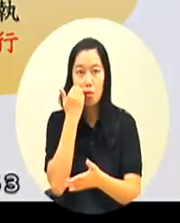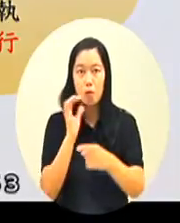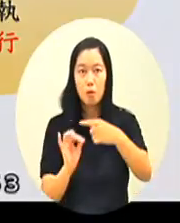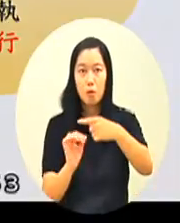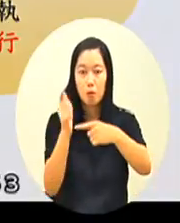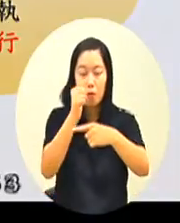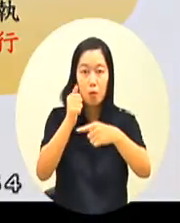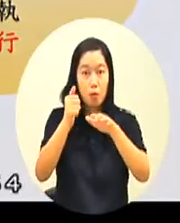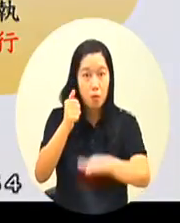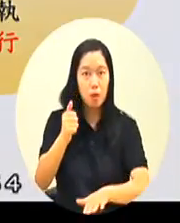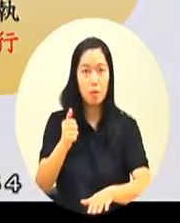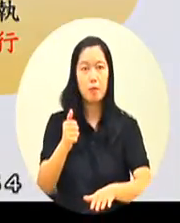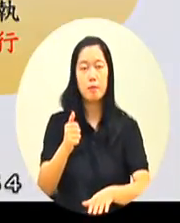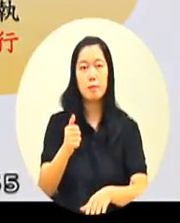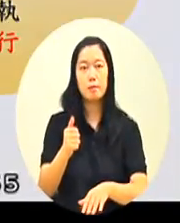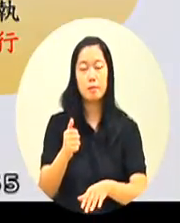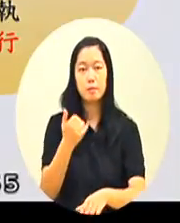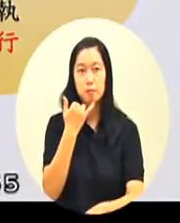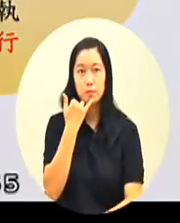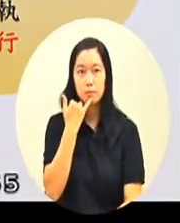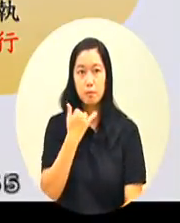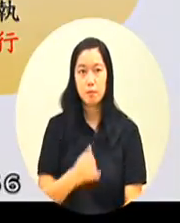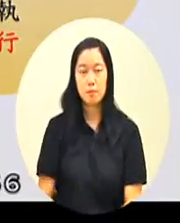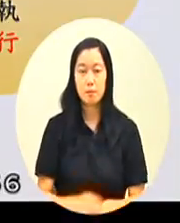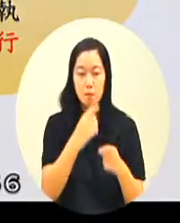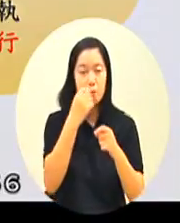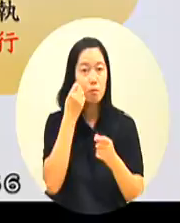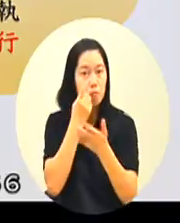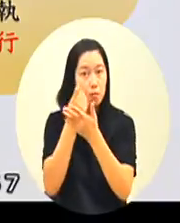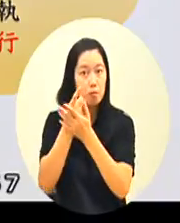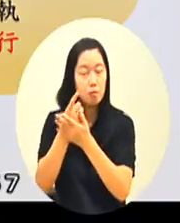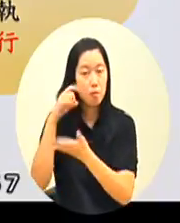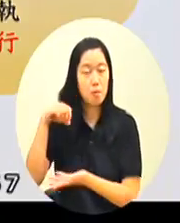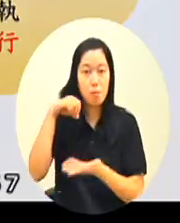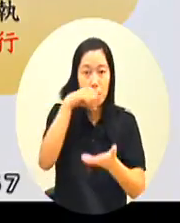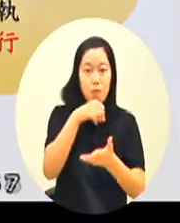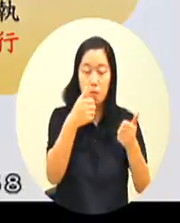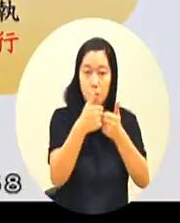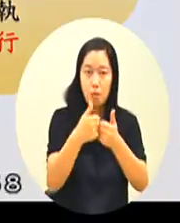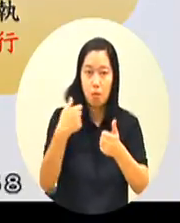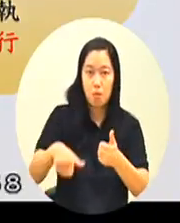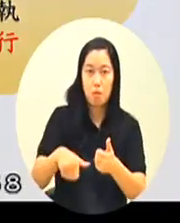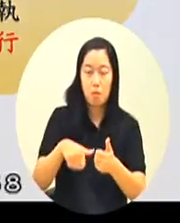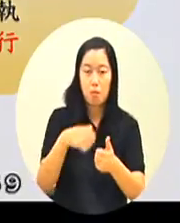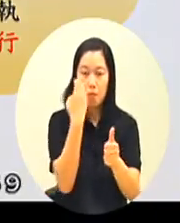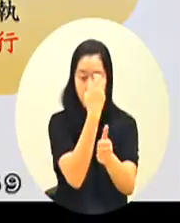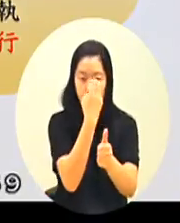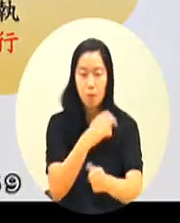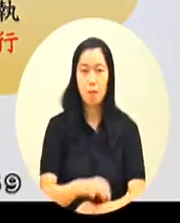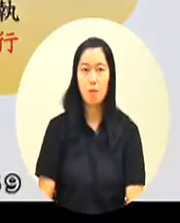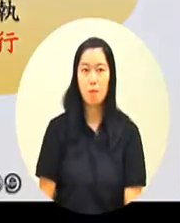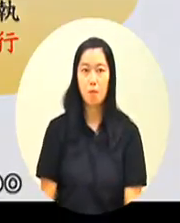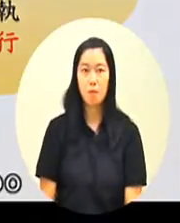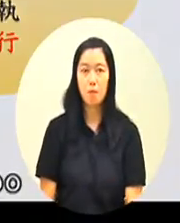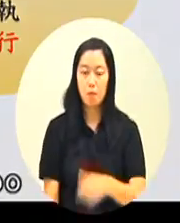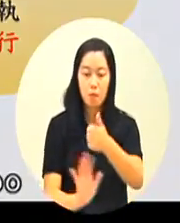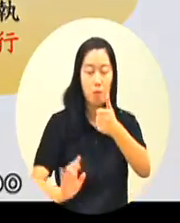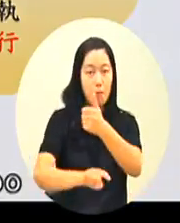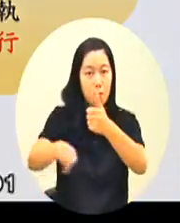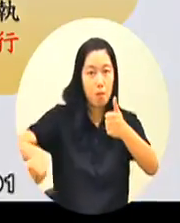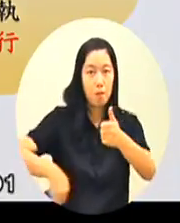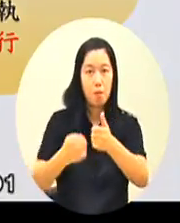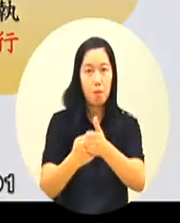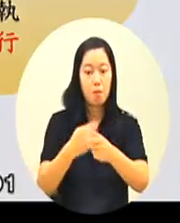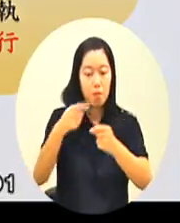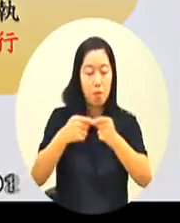关，那就是可能按月提到市政府会议里面去督促，那这各机关预估到年底的执行